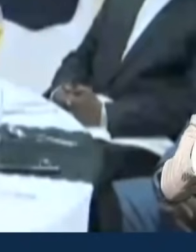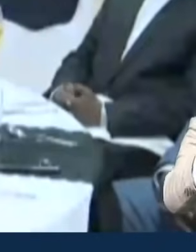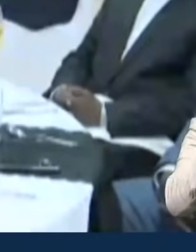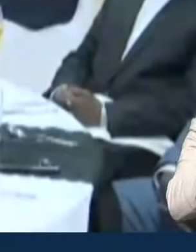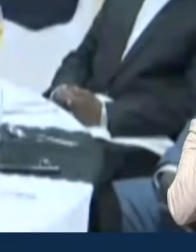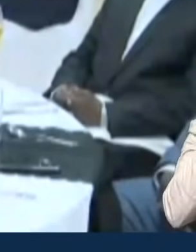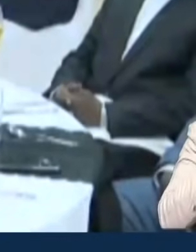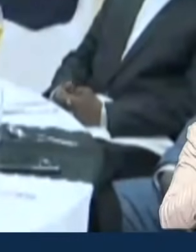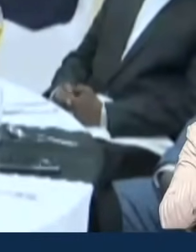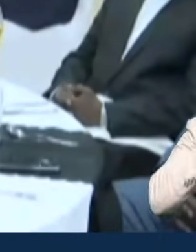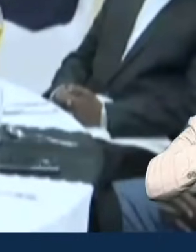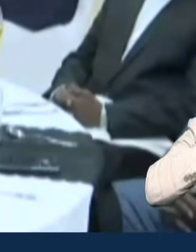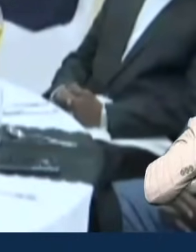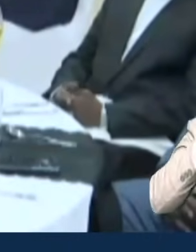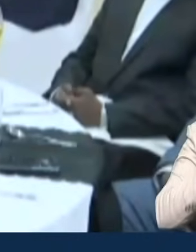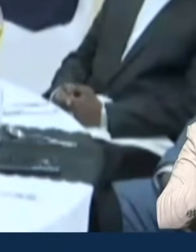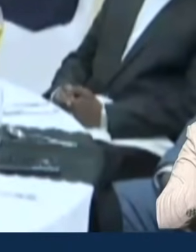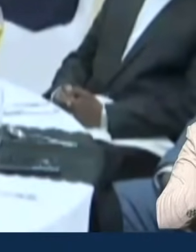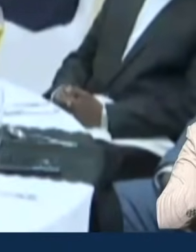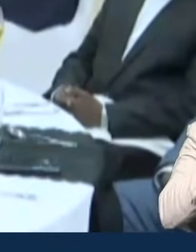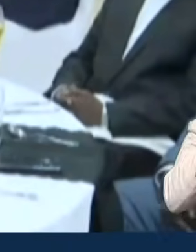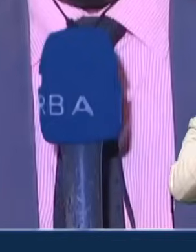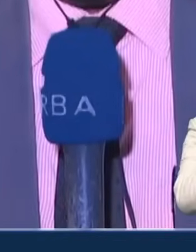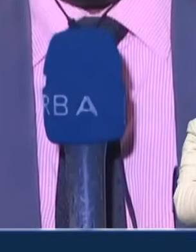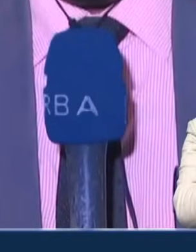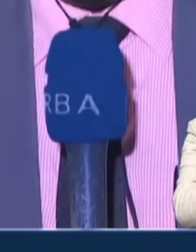natubwira abanyarwanda batahanye imidari myinshi.